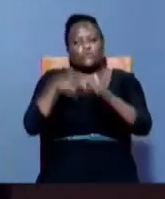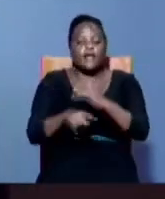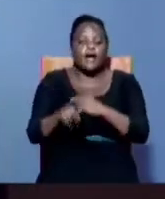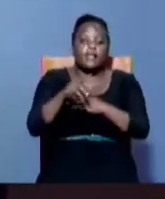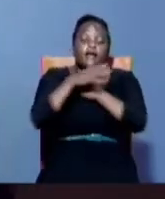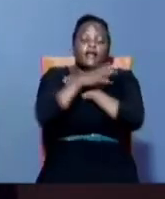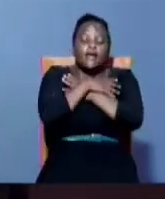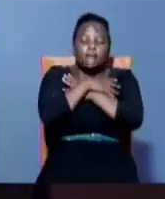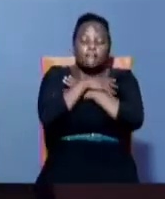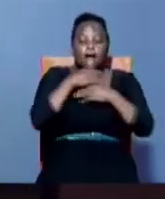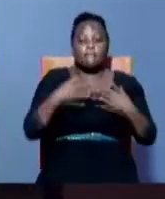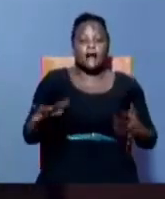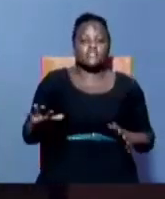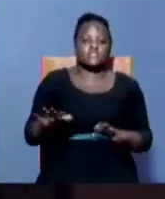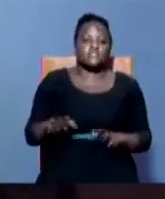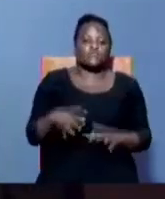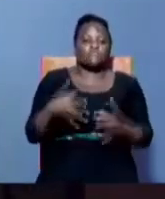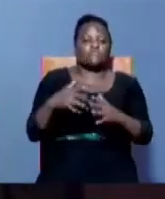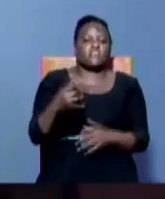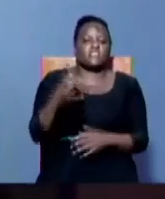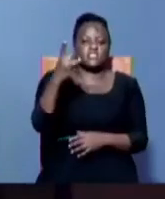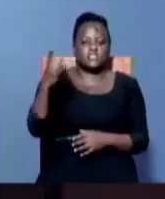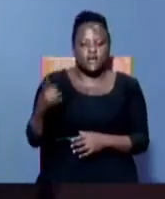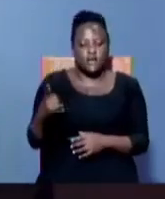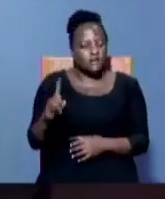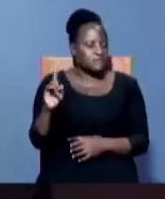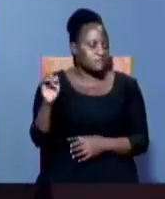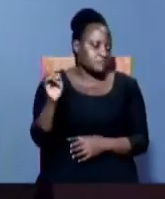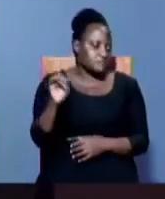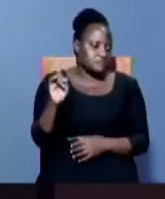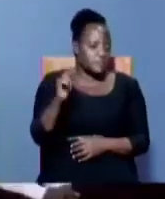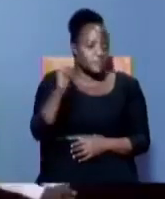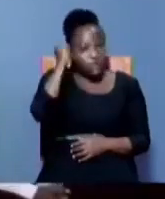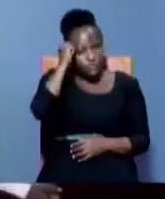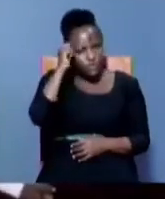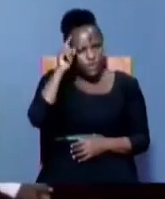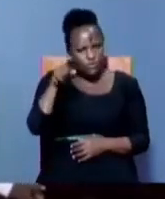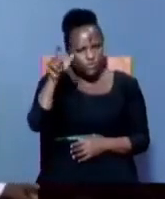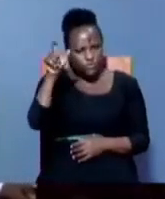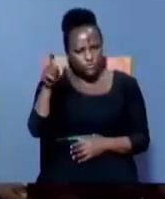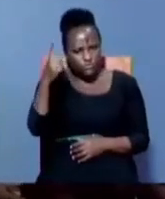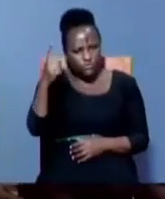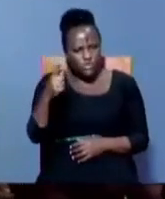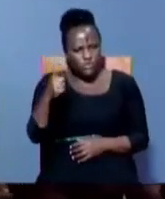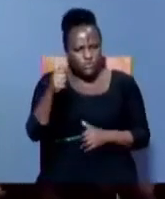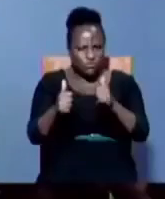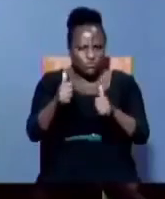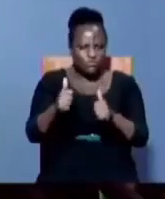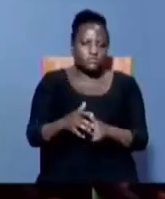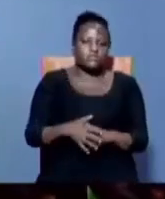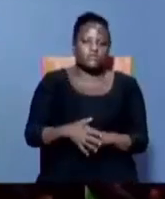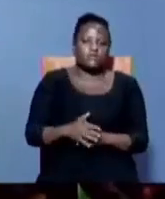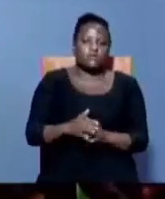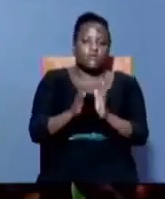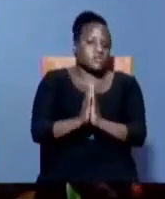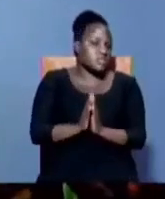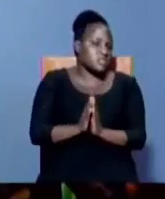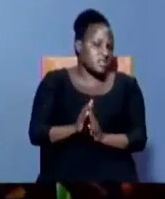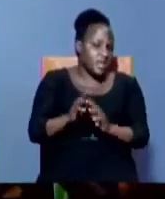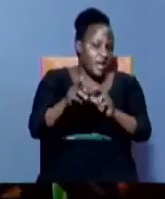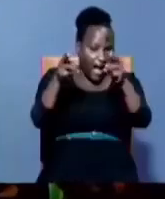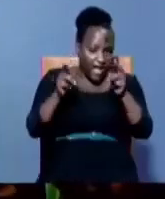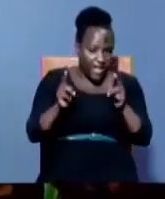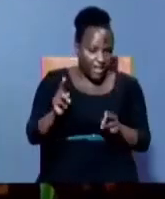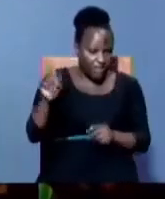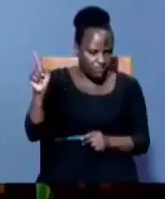neema, basi sisi tufanye zinaa. Nakumbuka hata yule mtu ambaye alikuwa ni kiongozi wa dini, nafikiri ni kule katika kanda ya Ziwa kule, kama sio Kagera,